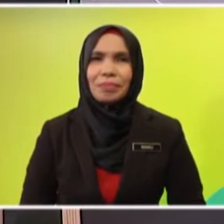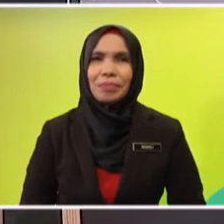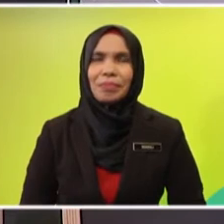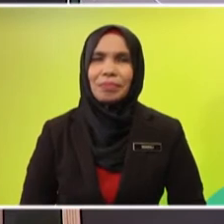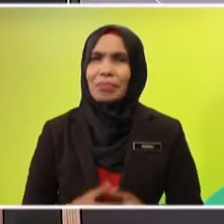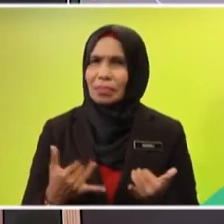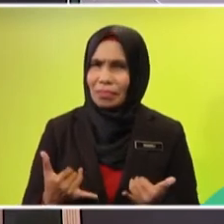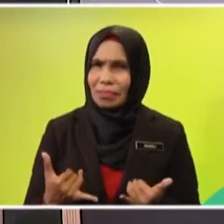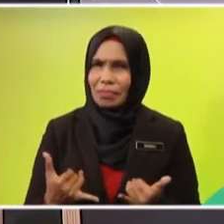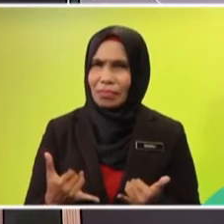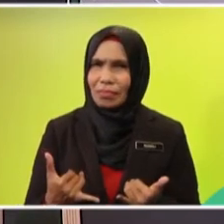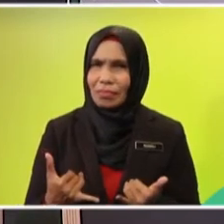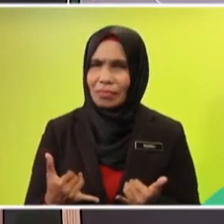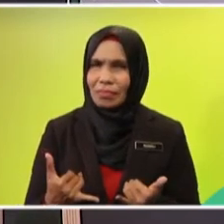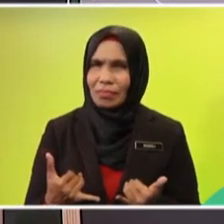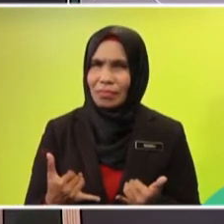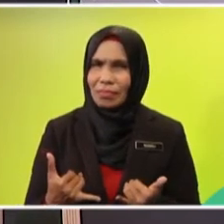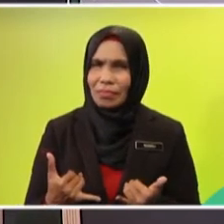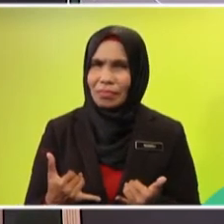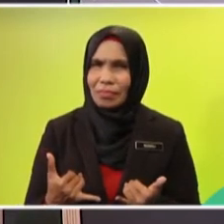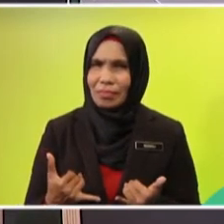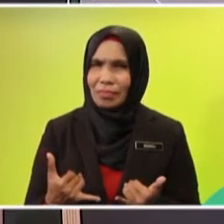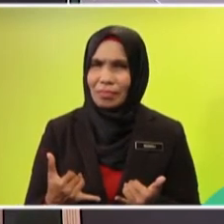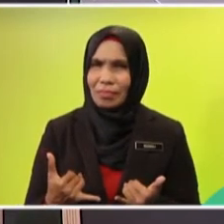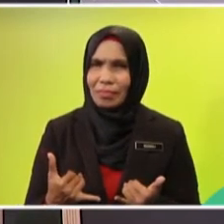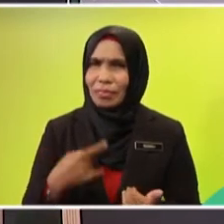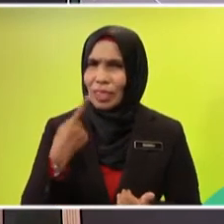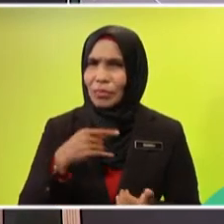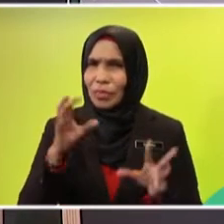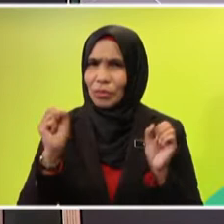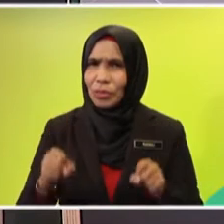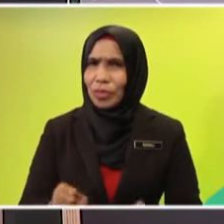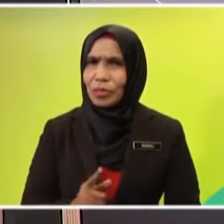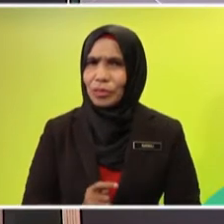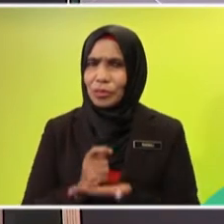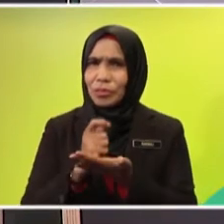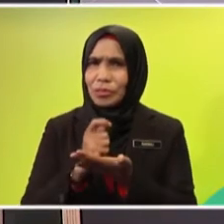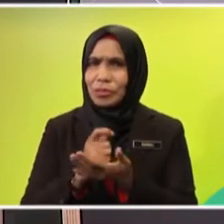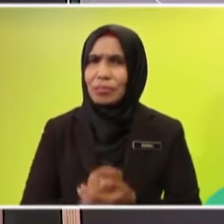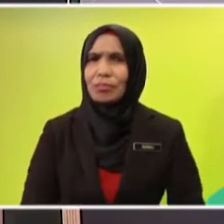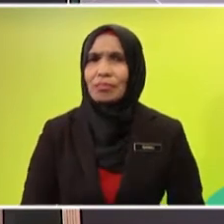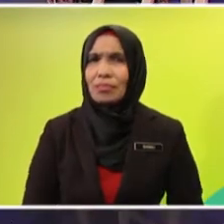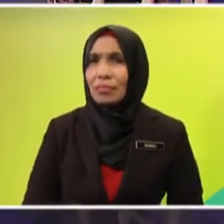Hai sekarang ini boleh tak bisa foto long WiFi sekarang Uki ini adalah nomor